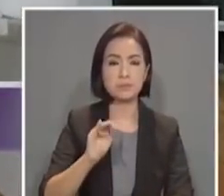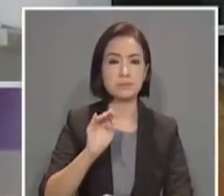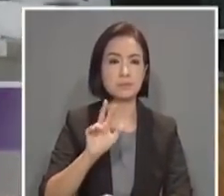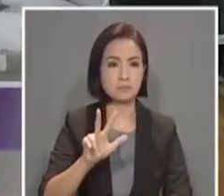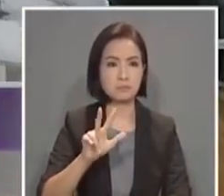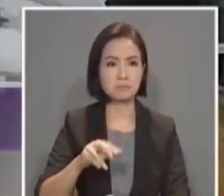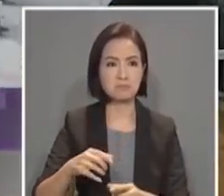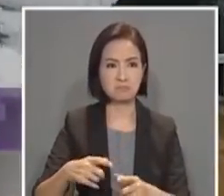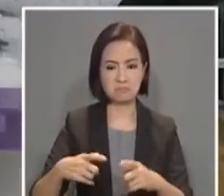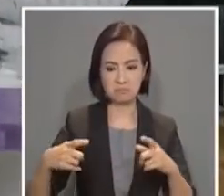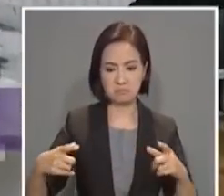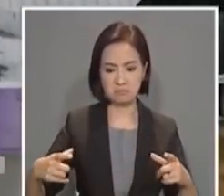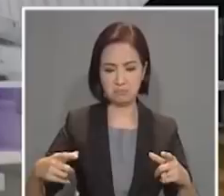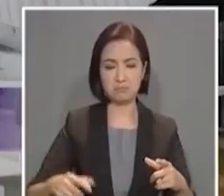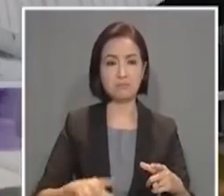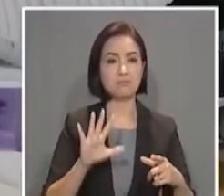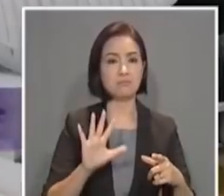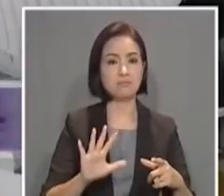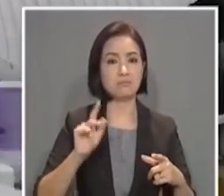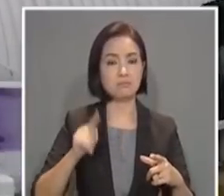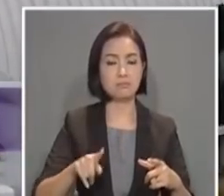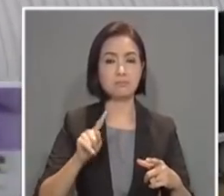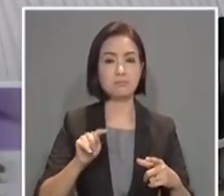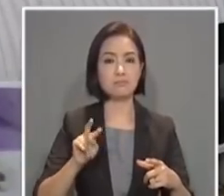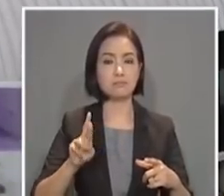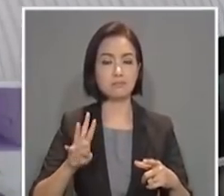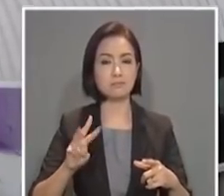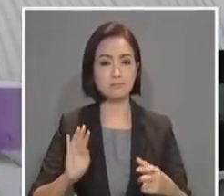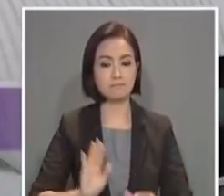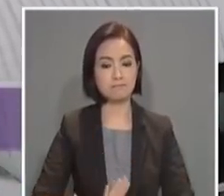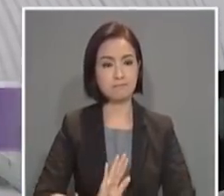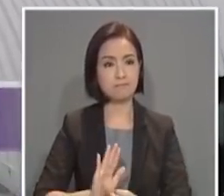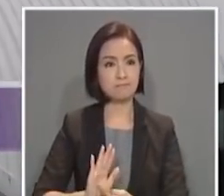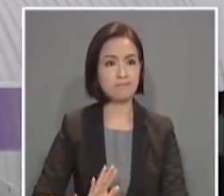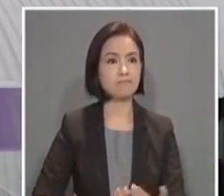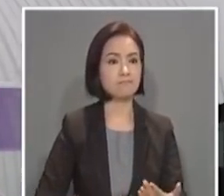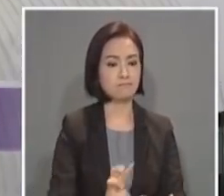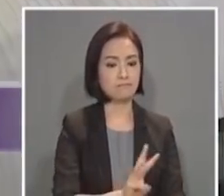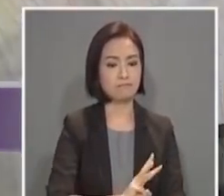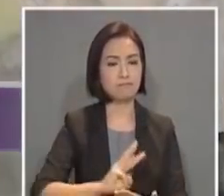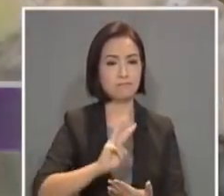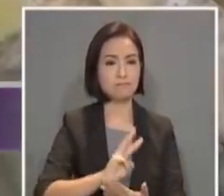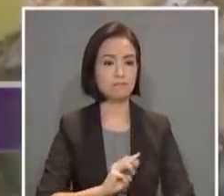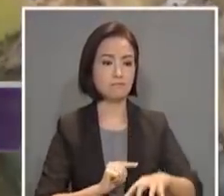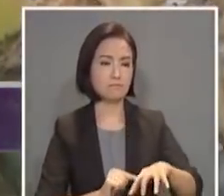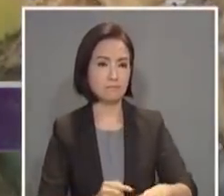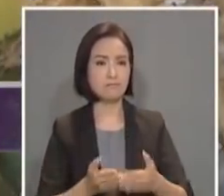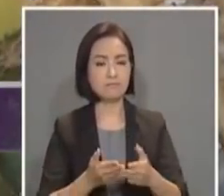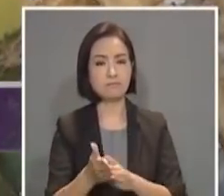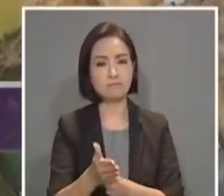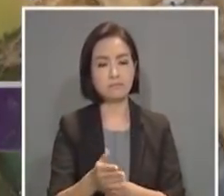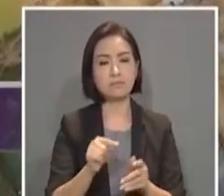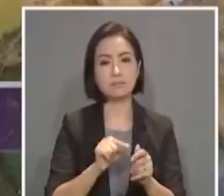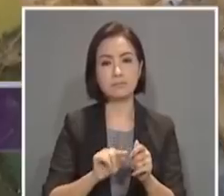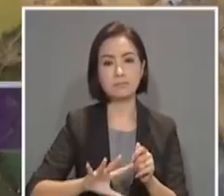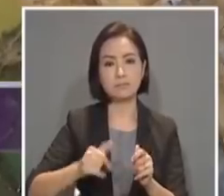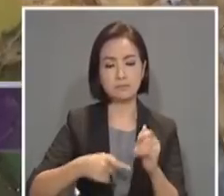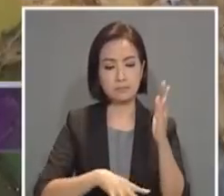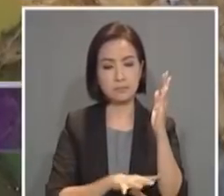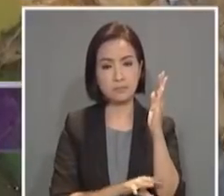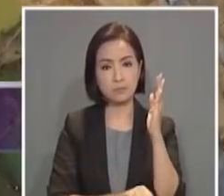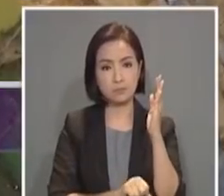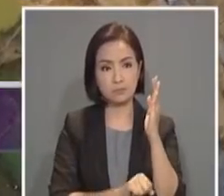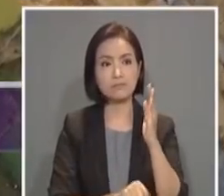แสดงขนาดใหญ่กว่า 5,000 ตารางเมตรตั้งอยู่ในพื้นที่ของวิทยาลัยประมงตินนสุรานนท์ตำบลพวงอำเภอเมืองจังหวัดสงขล